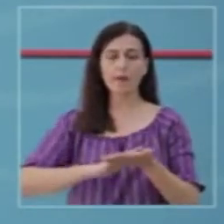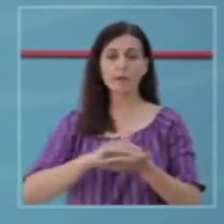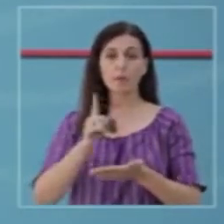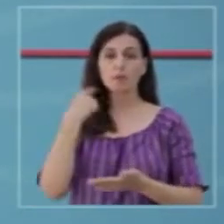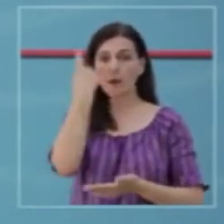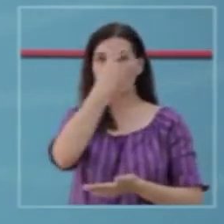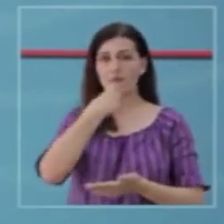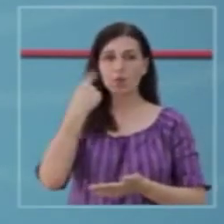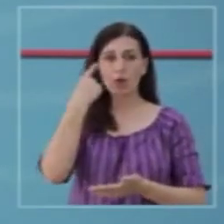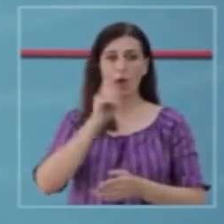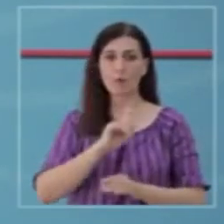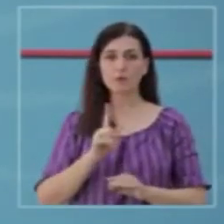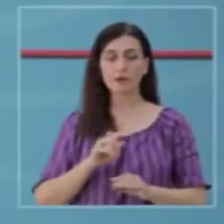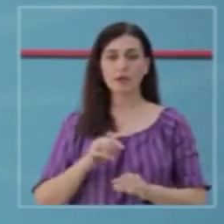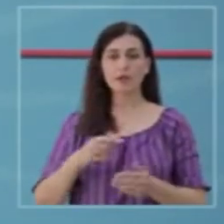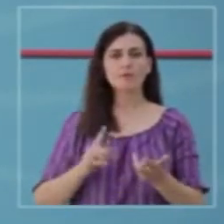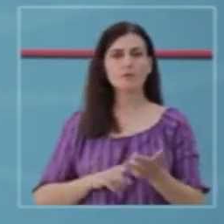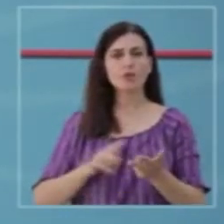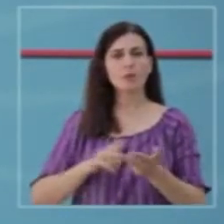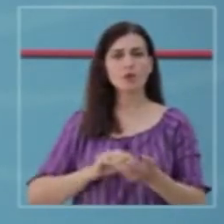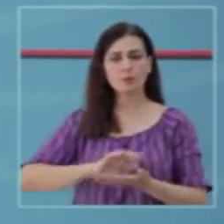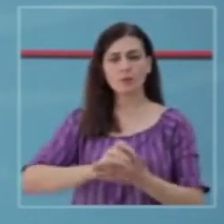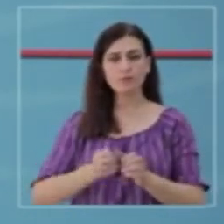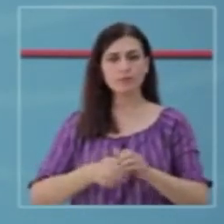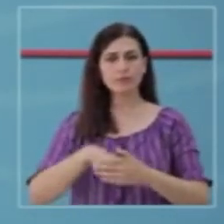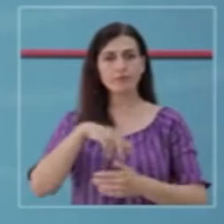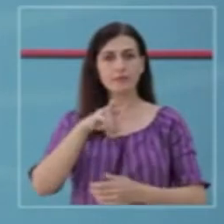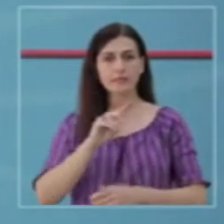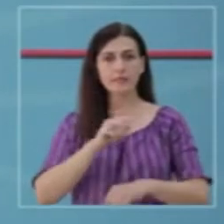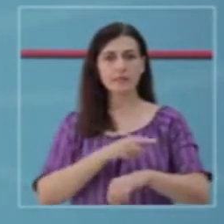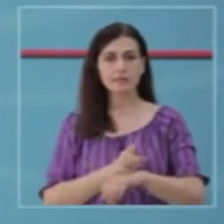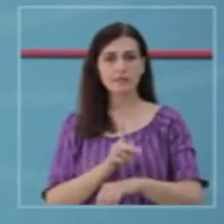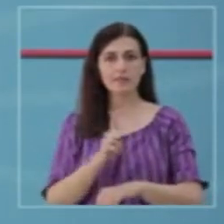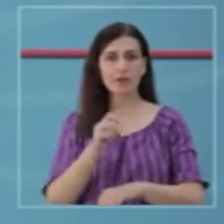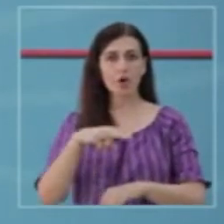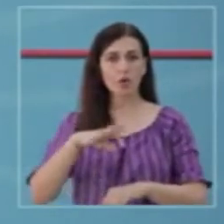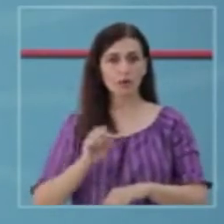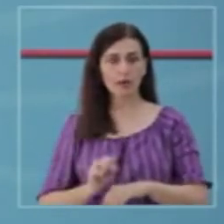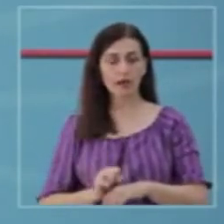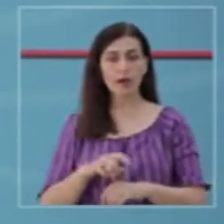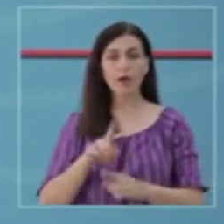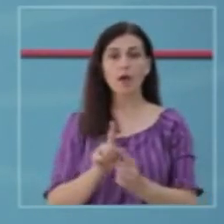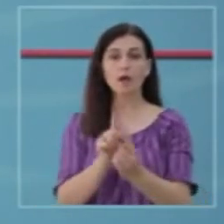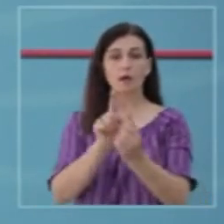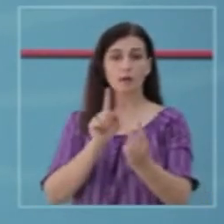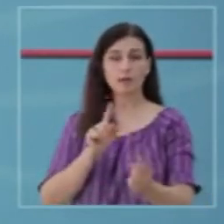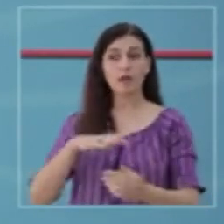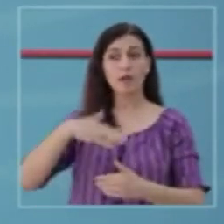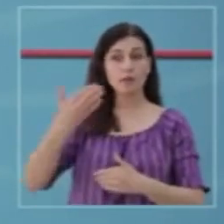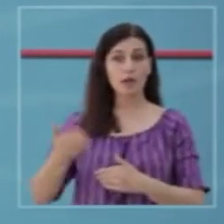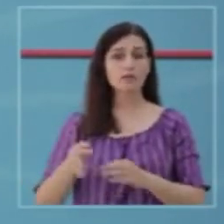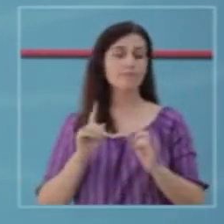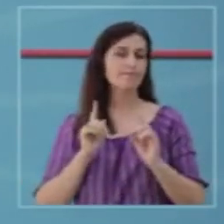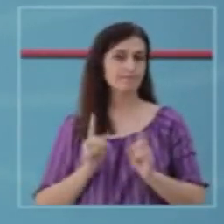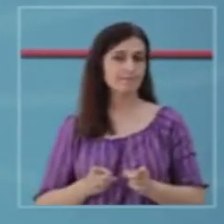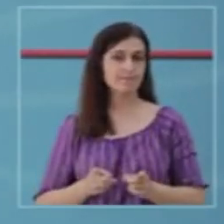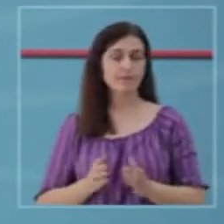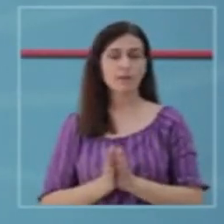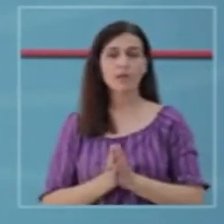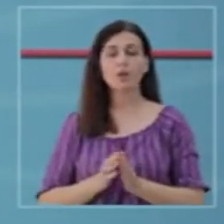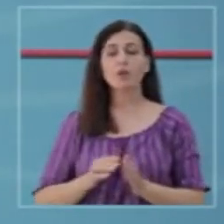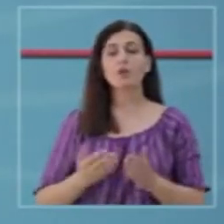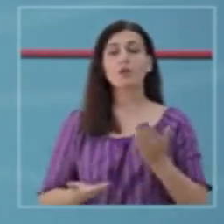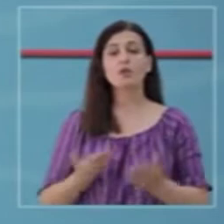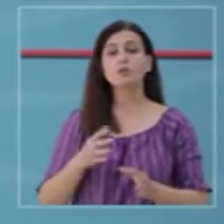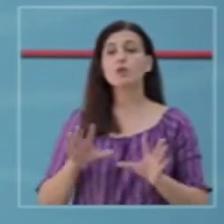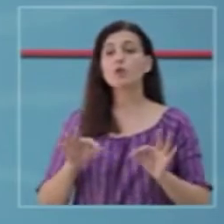fytyrës. Lani duart sa më shpesh për të paktën 20 sekonda. Ruani distancën fizike në ambientet publike. Kudo